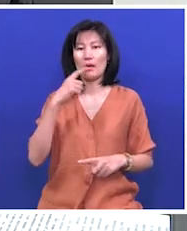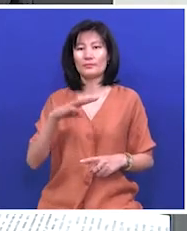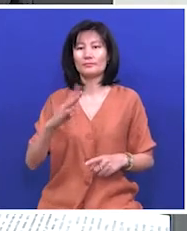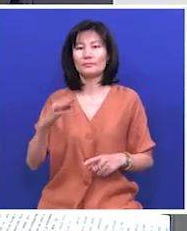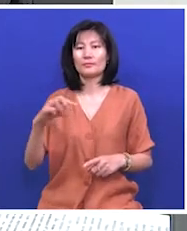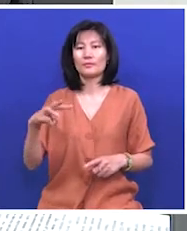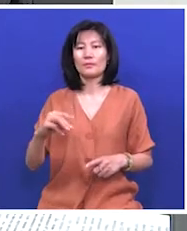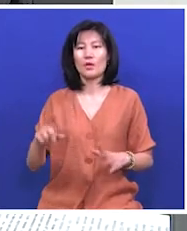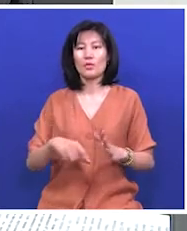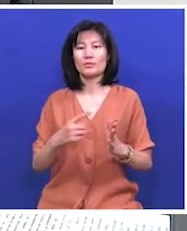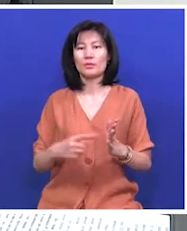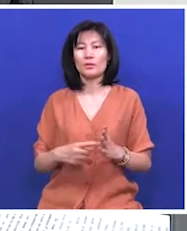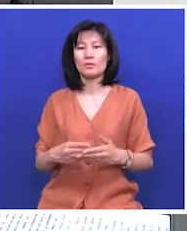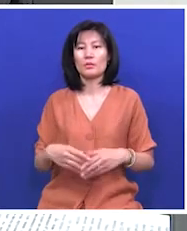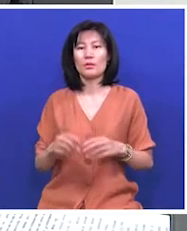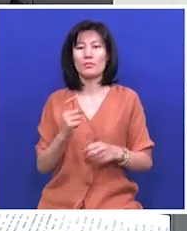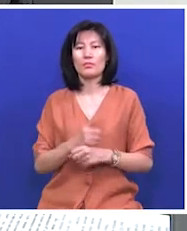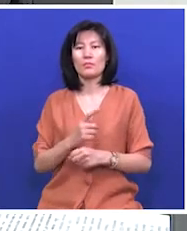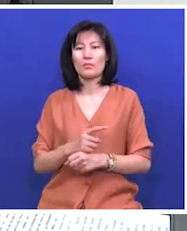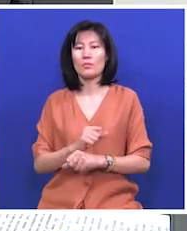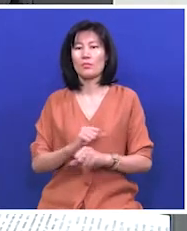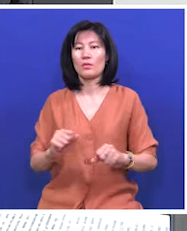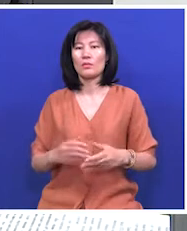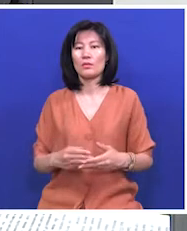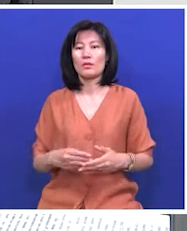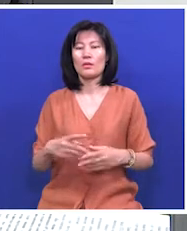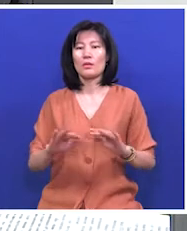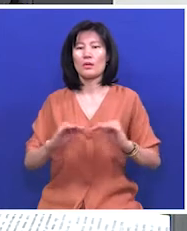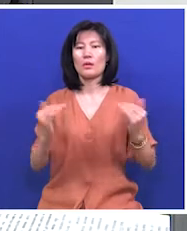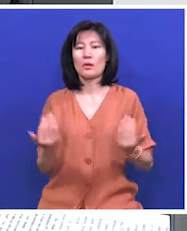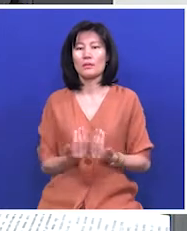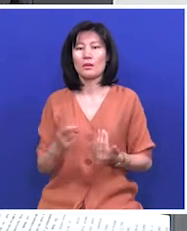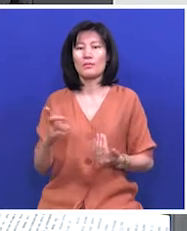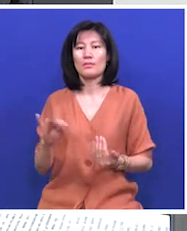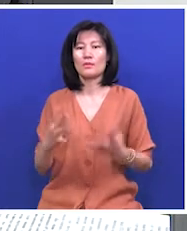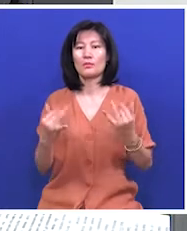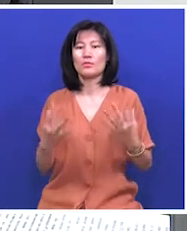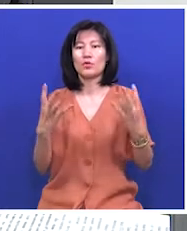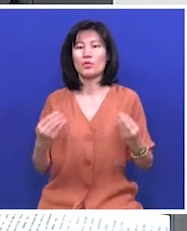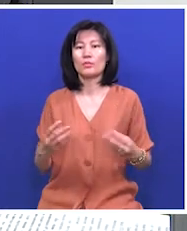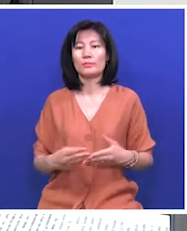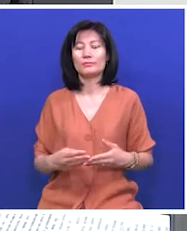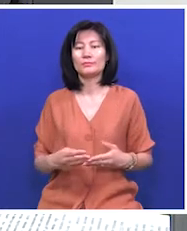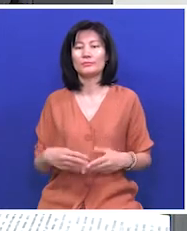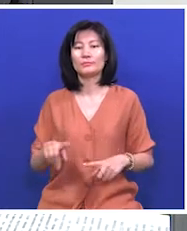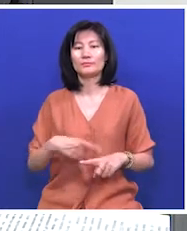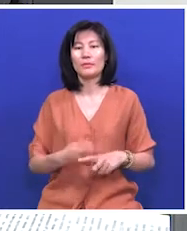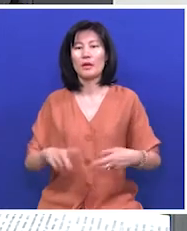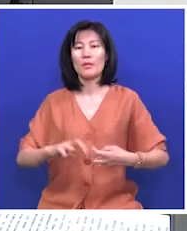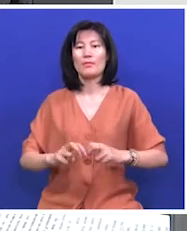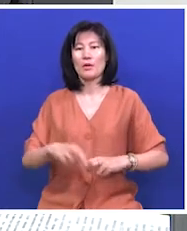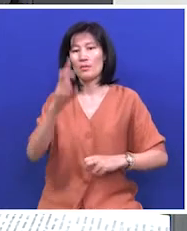Былайша айтқанда 40 қабатқа деген сұраныстың болмауына алып келді карантиндік шаралар. Бүгінгі таңда